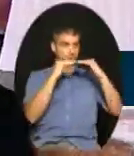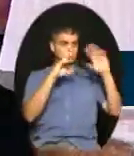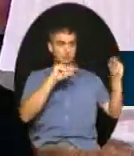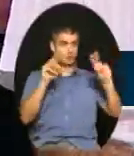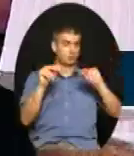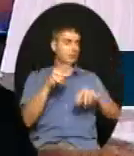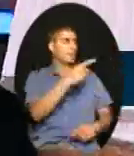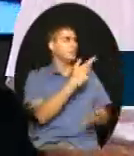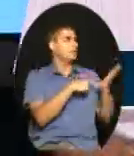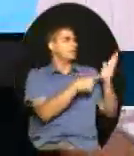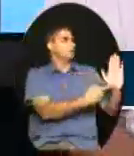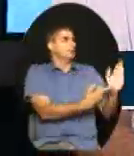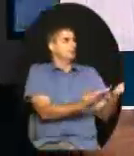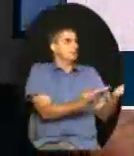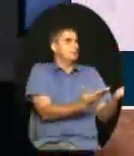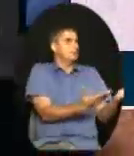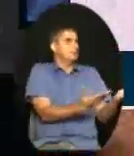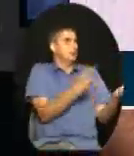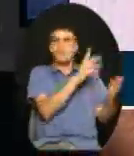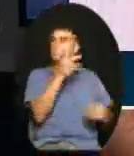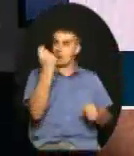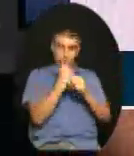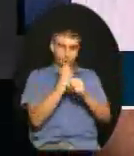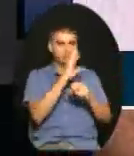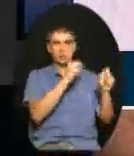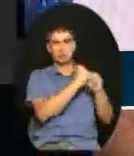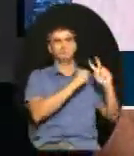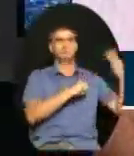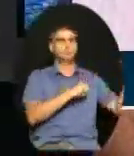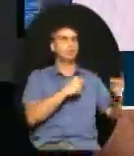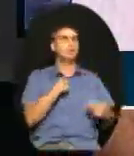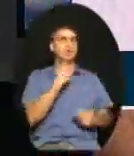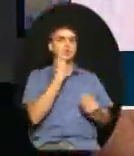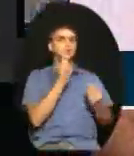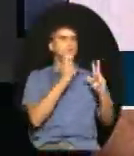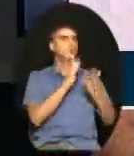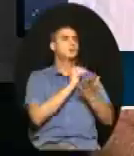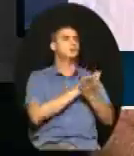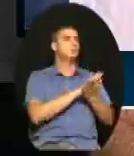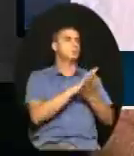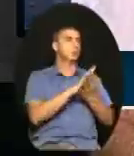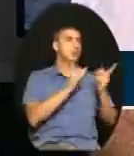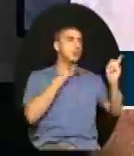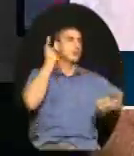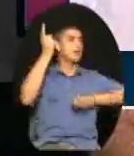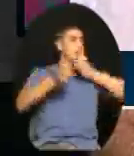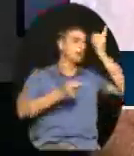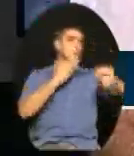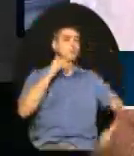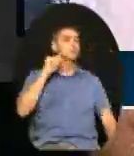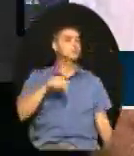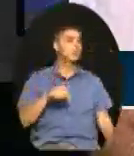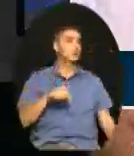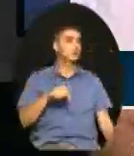זה לא מה שאמרתי. ככה אתה מציג את הדברים. מה שהם עושים גם בצורה מאוד פשוטה. ירי של רקטות לעבר